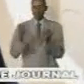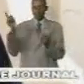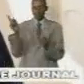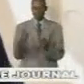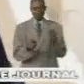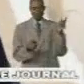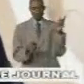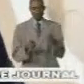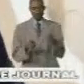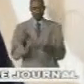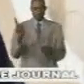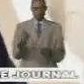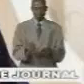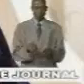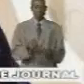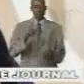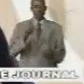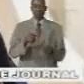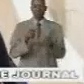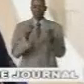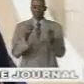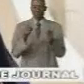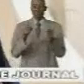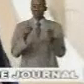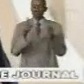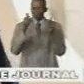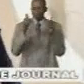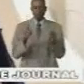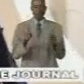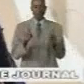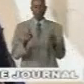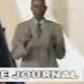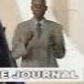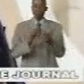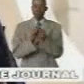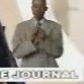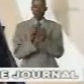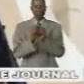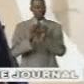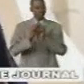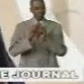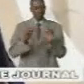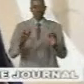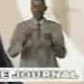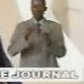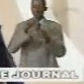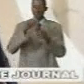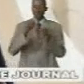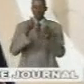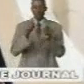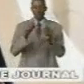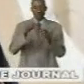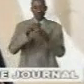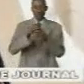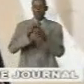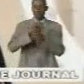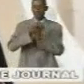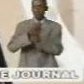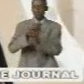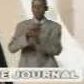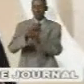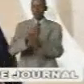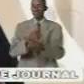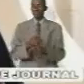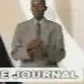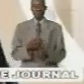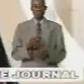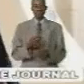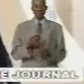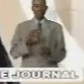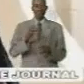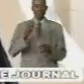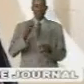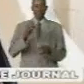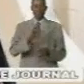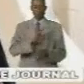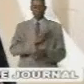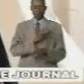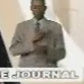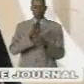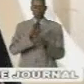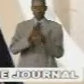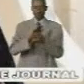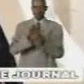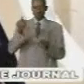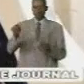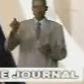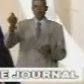même que nous-mêmes, les Kinoises et les Kinois. Les déploiements, c'est en rapport avec les sites